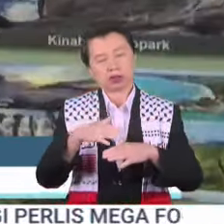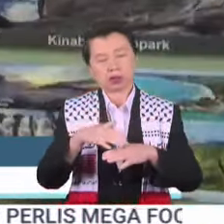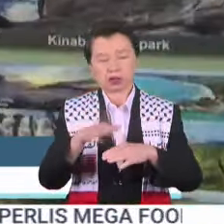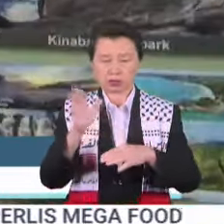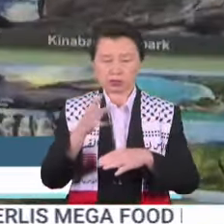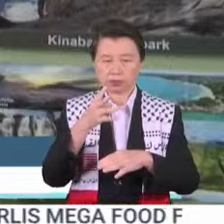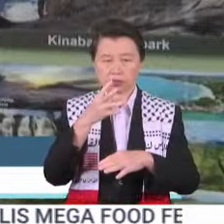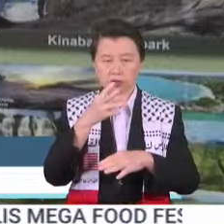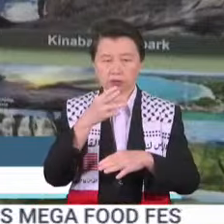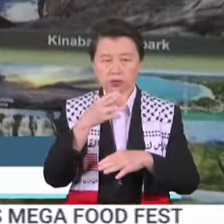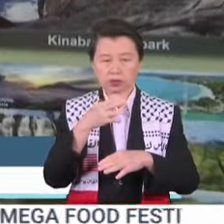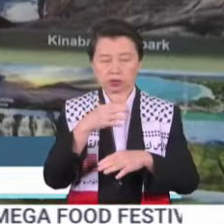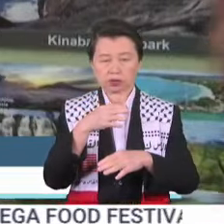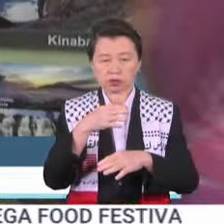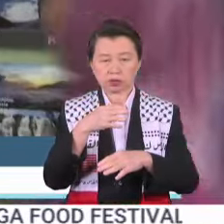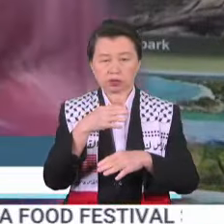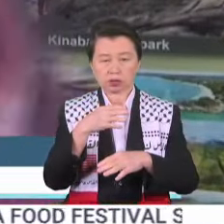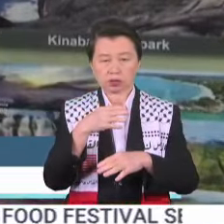kepada